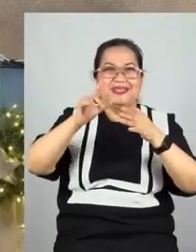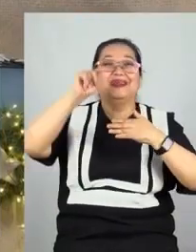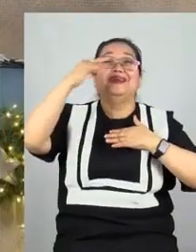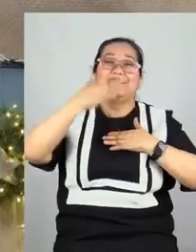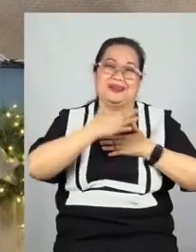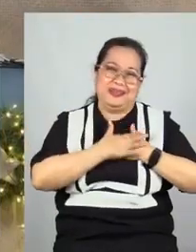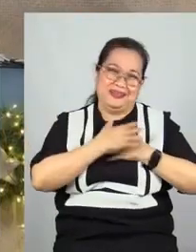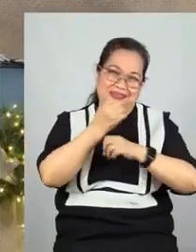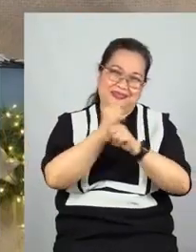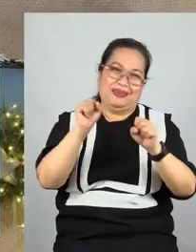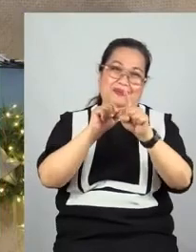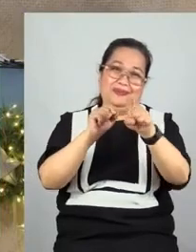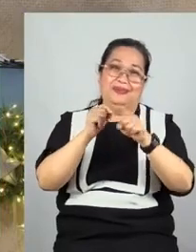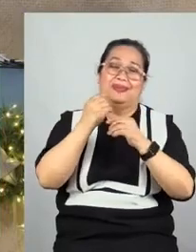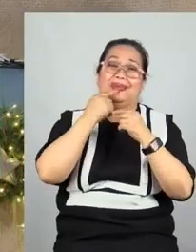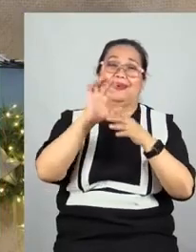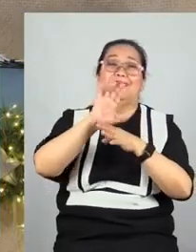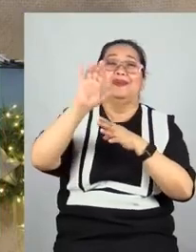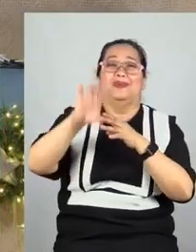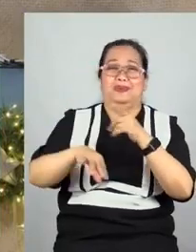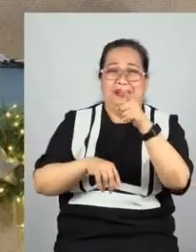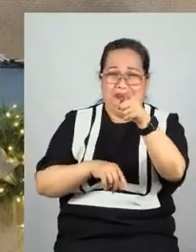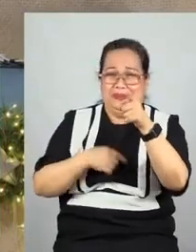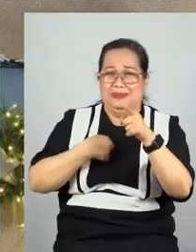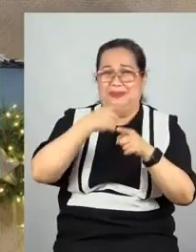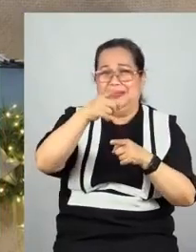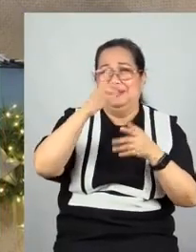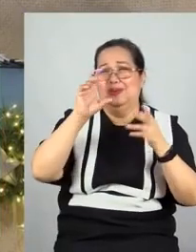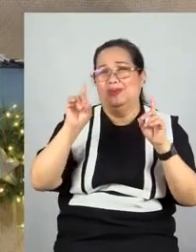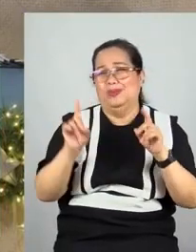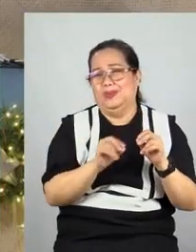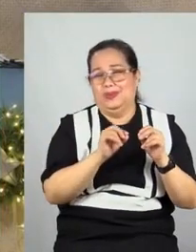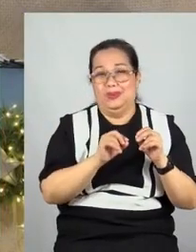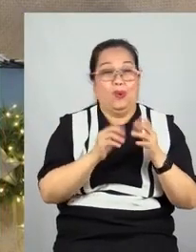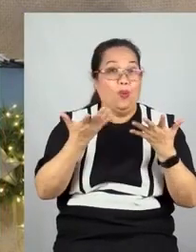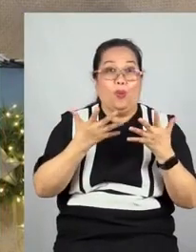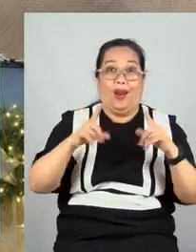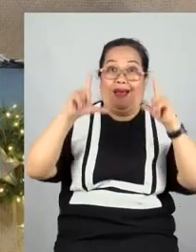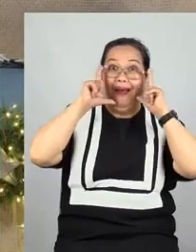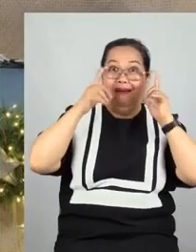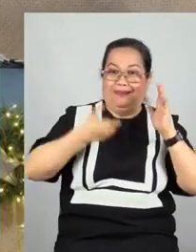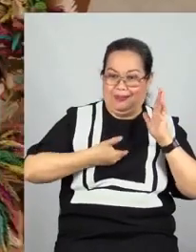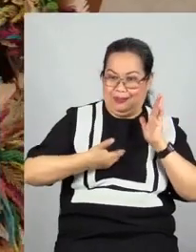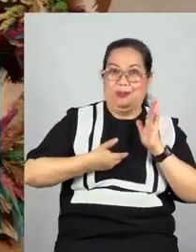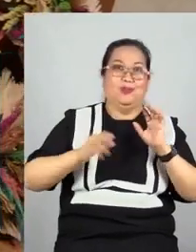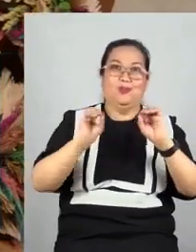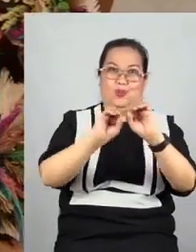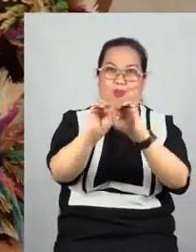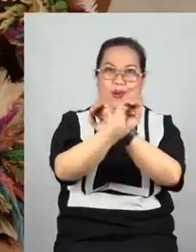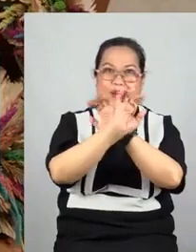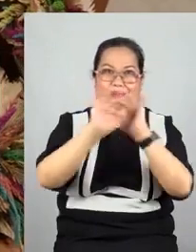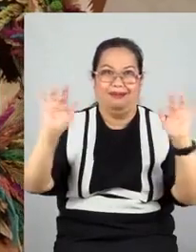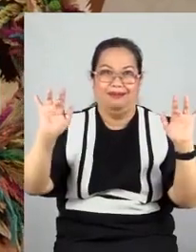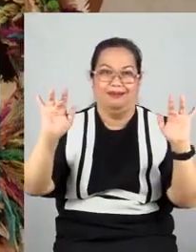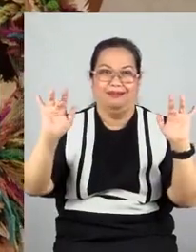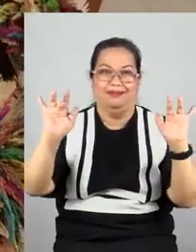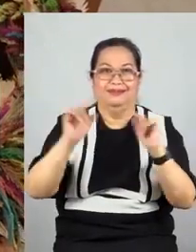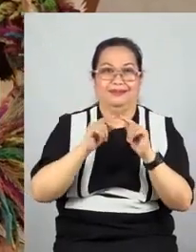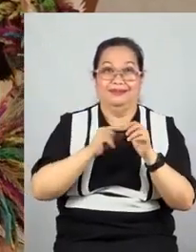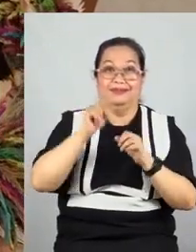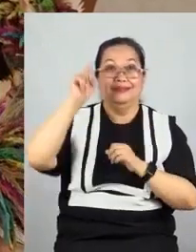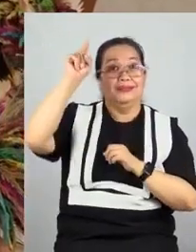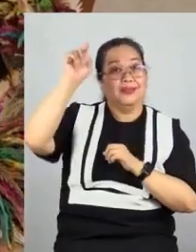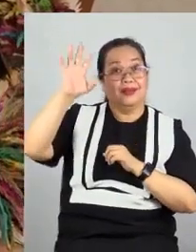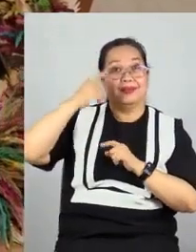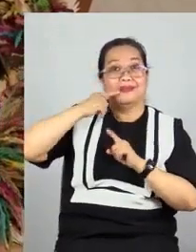grace. Yan lang po ang accomplishment natin. Diyan po tayo nagmumula. Ang Kanyang